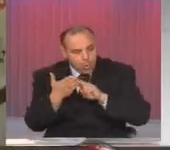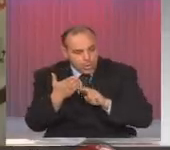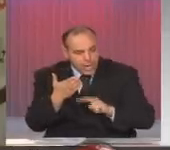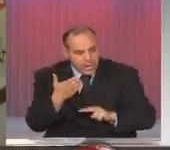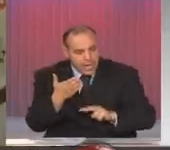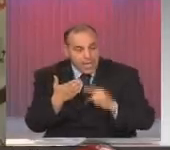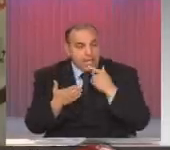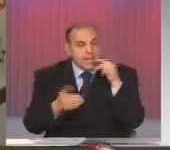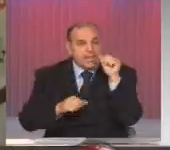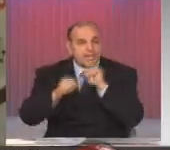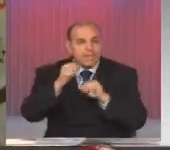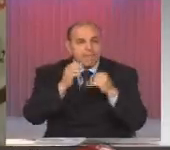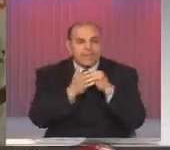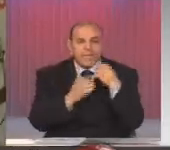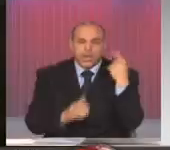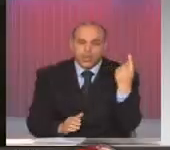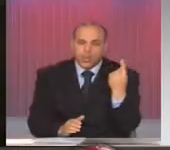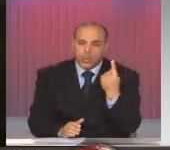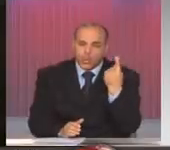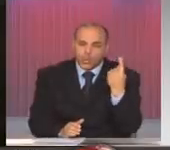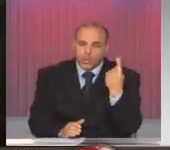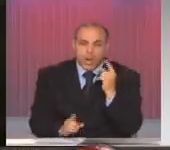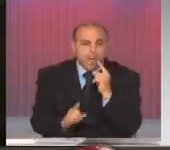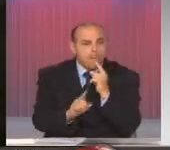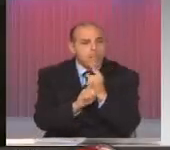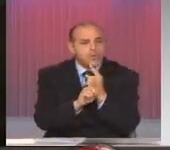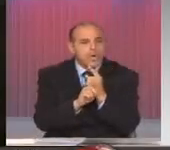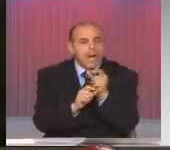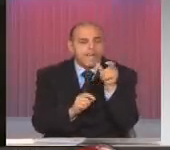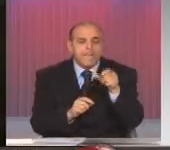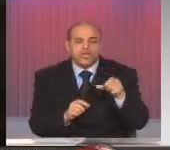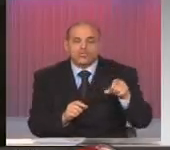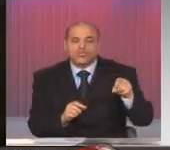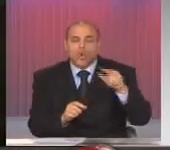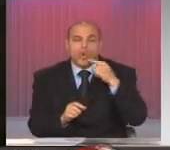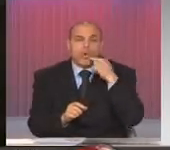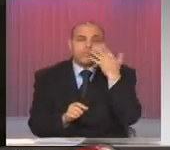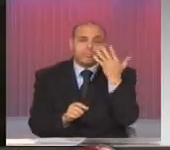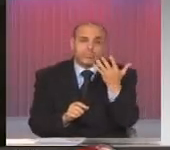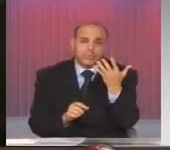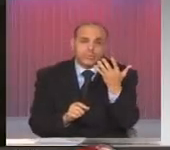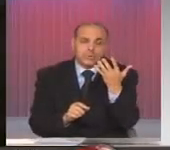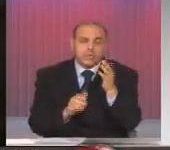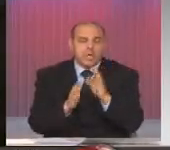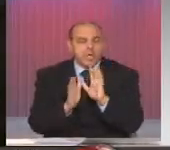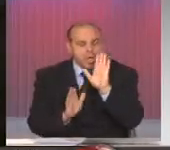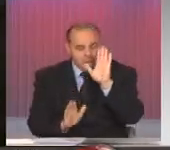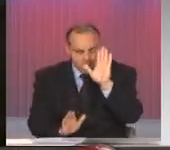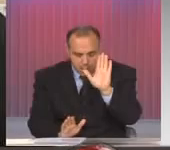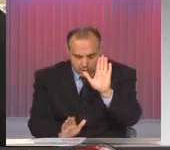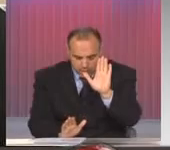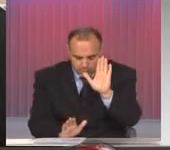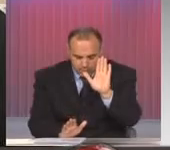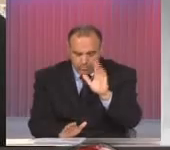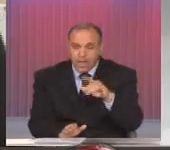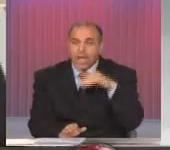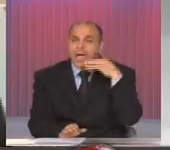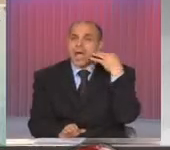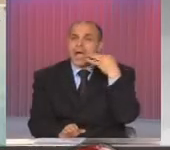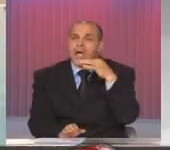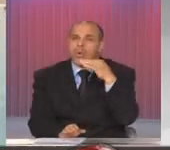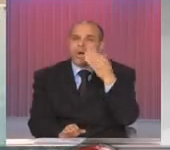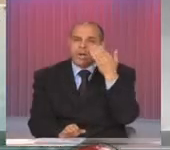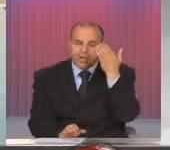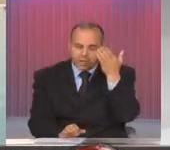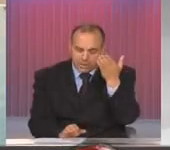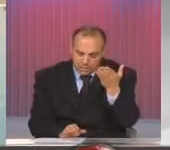والذي انتظم بمدينة طوزر ملتقى حضره مجموعة من المحاضرين والمثقفين وأمناء المكتبات. الحوار هذا هو فرصة